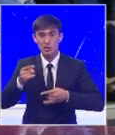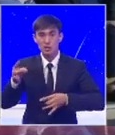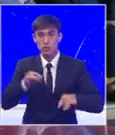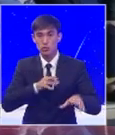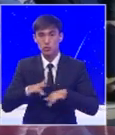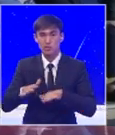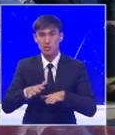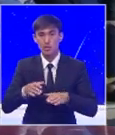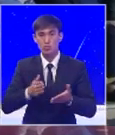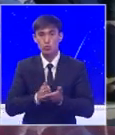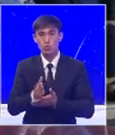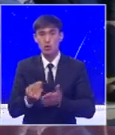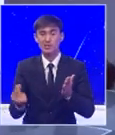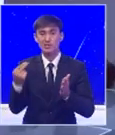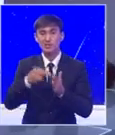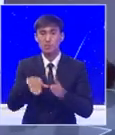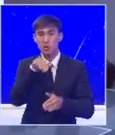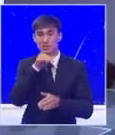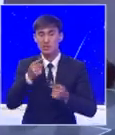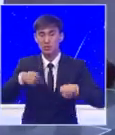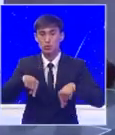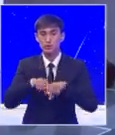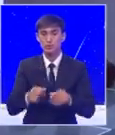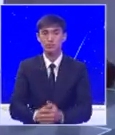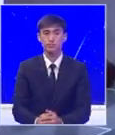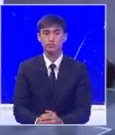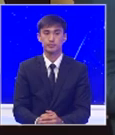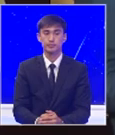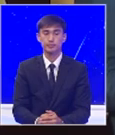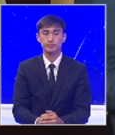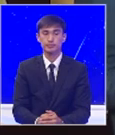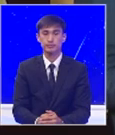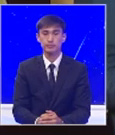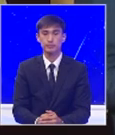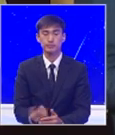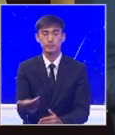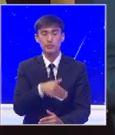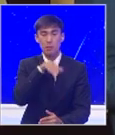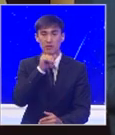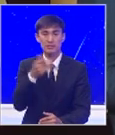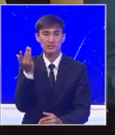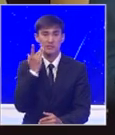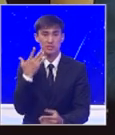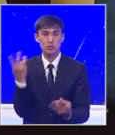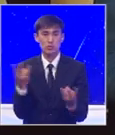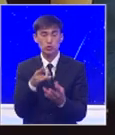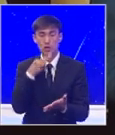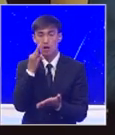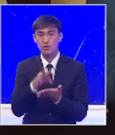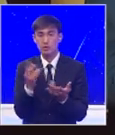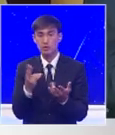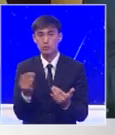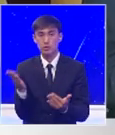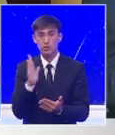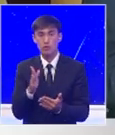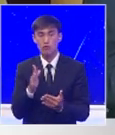ежегодной компетентной оценки профессиональным сообществом. Ну, в общем, профессионалов всегда нужно отмечать. Мы можем в